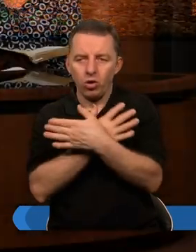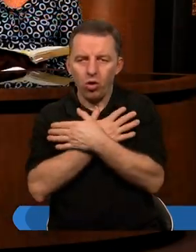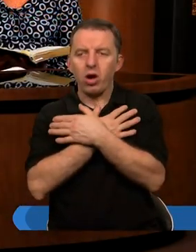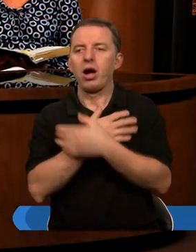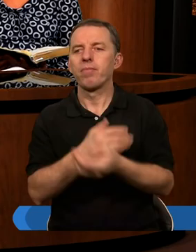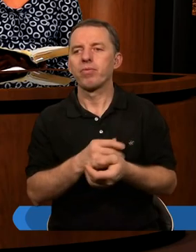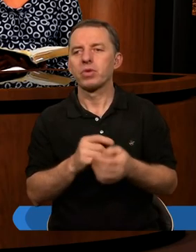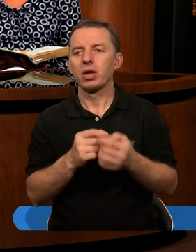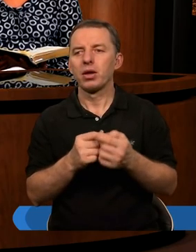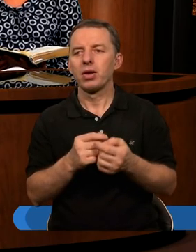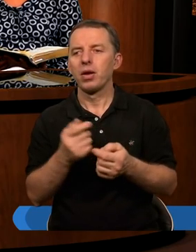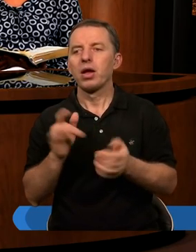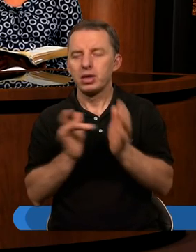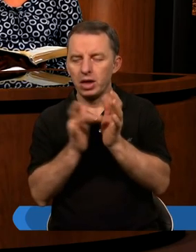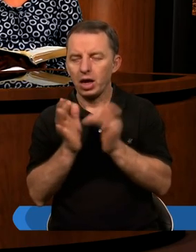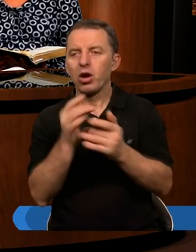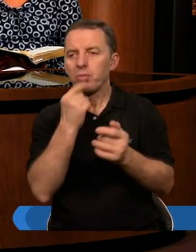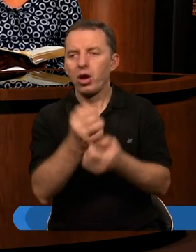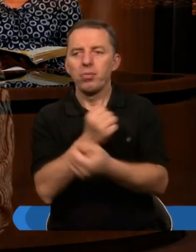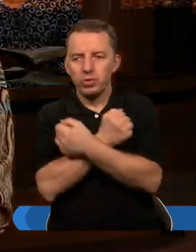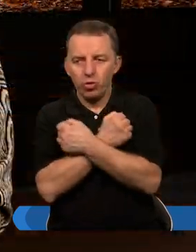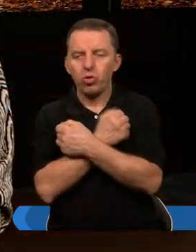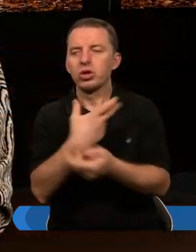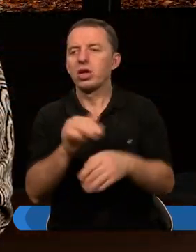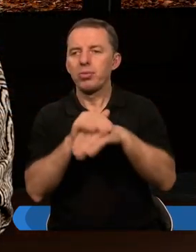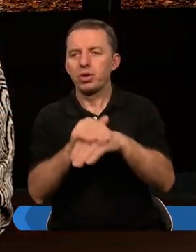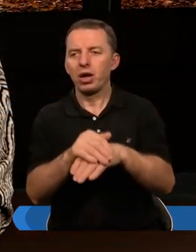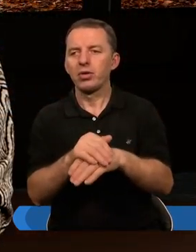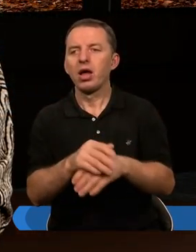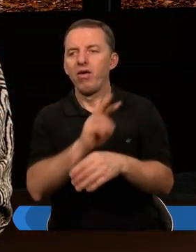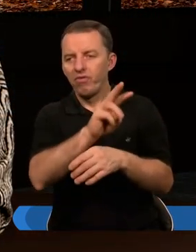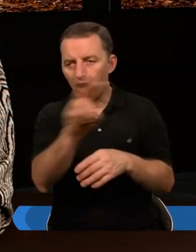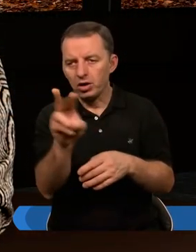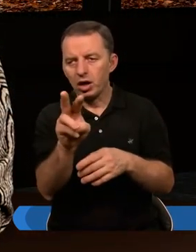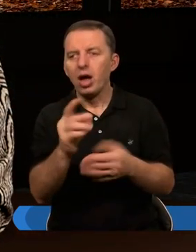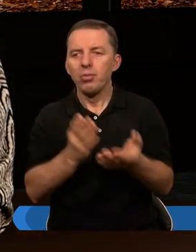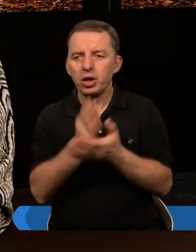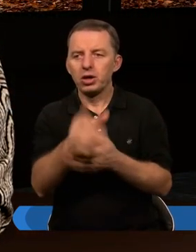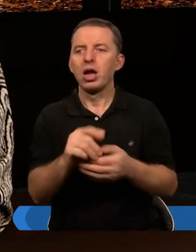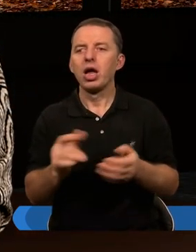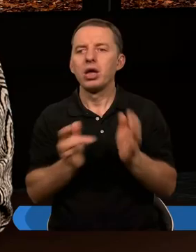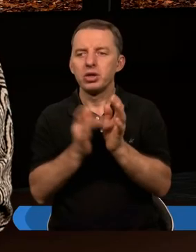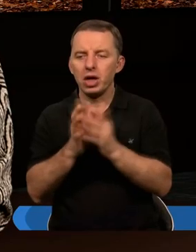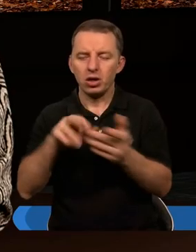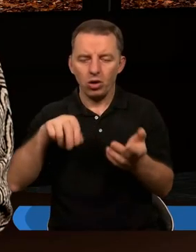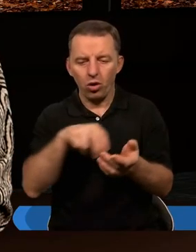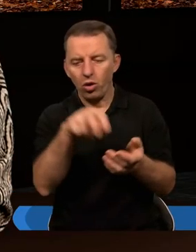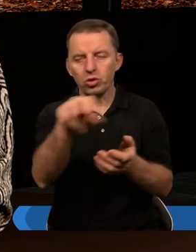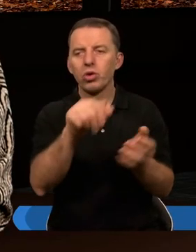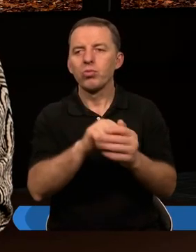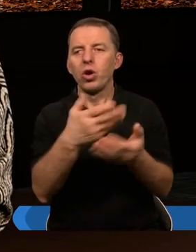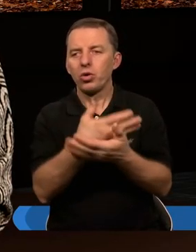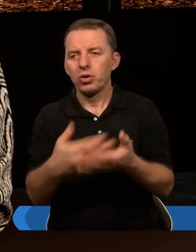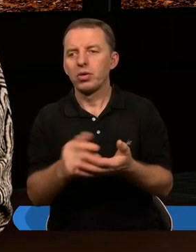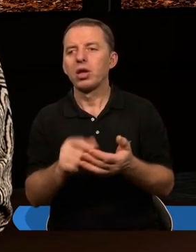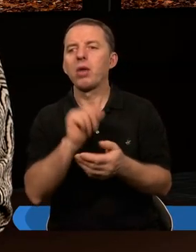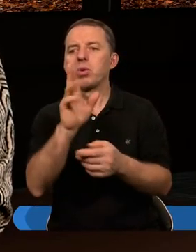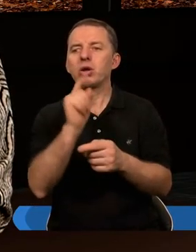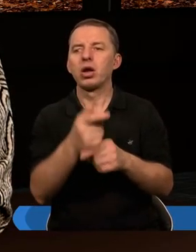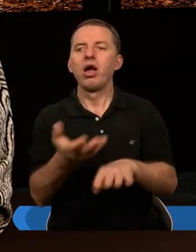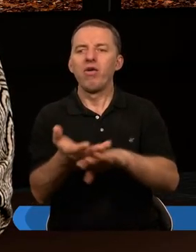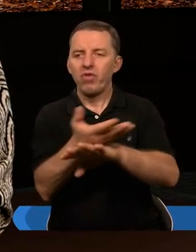Właśnie i dlatego Pan Jezus powiedział miłujcie nieprzyjaciół waszych. Przecież Pan Jezus jak chodził po ziemi, to co? Jak